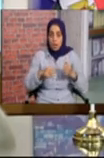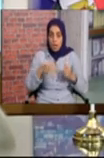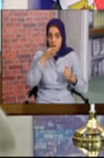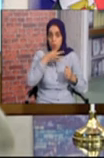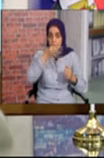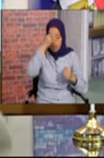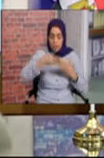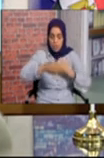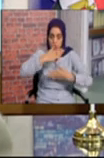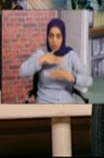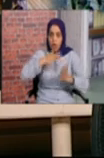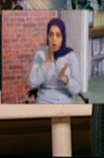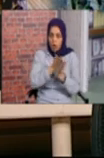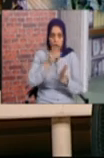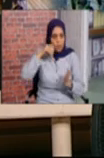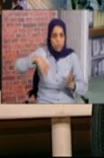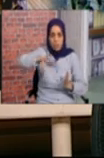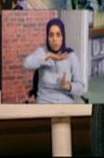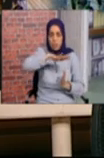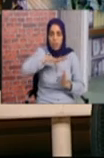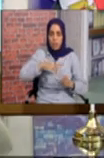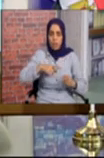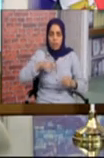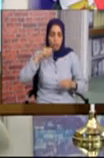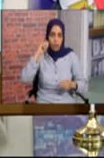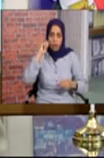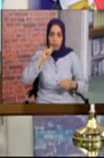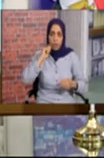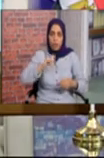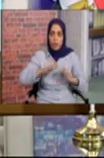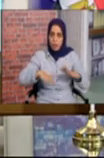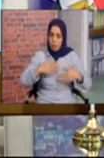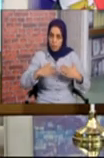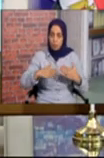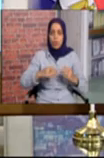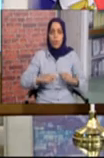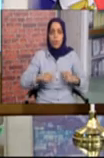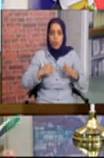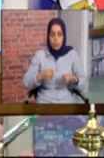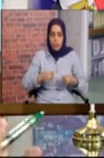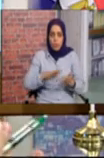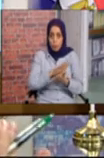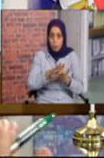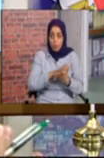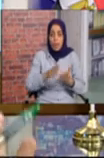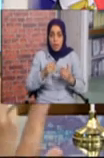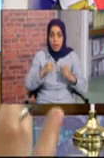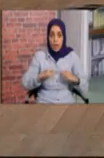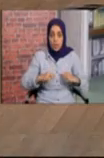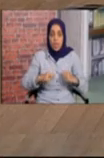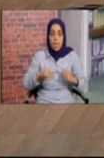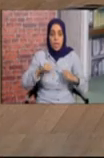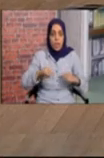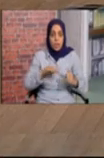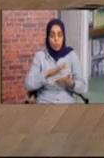يعكس شكل من أشكال حقوق الإنسان المفقودة في المنطقة طبعا. وليس فقط منظور التعبير عن الرأي، لأن المشكلة الحقيقة المعضلة